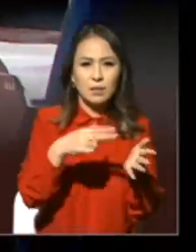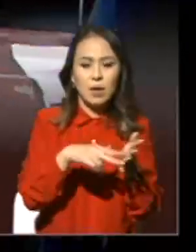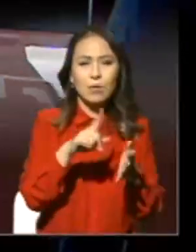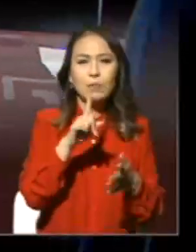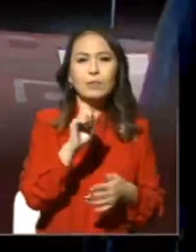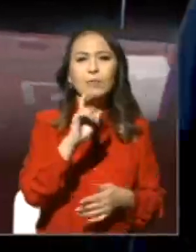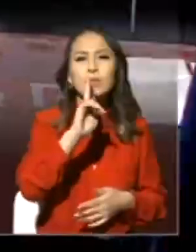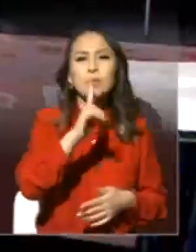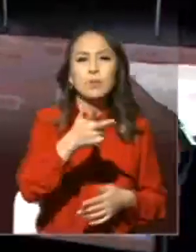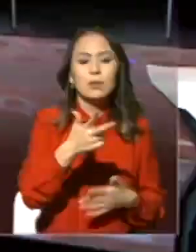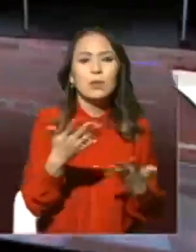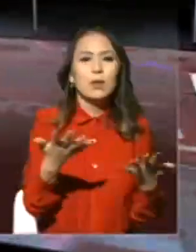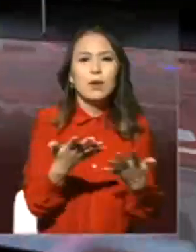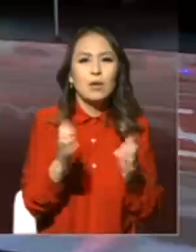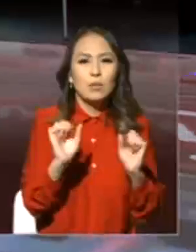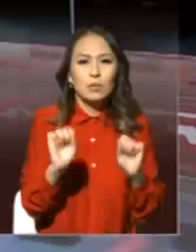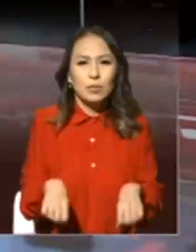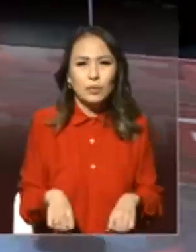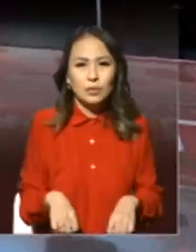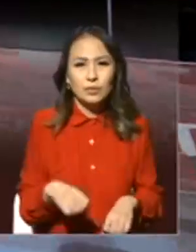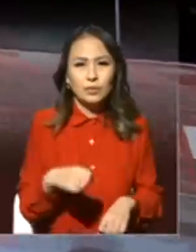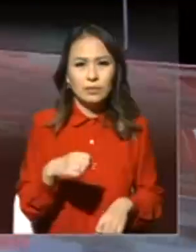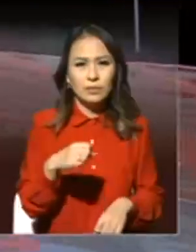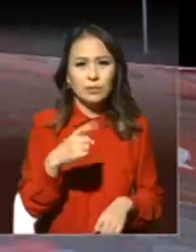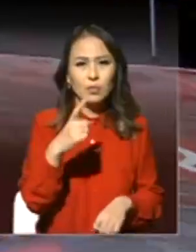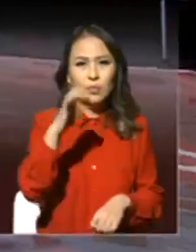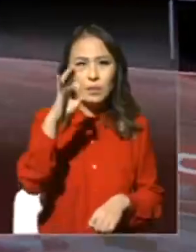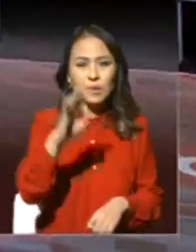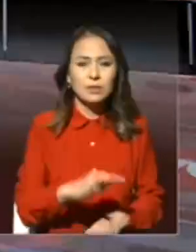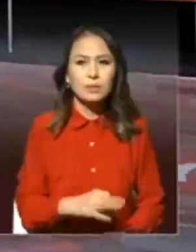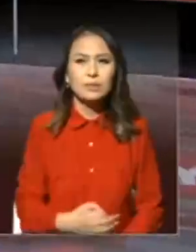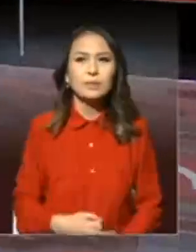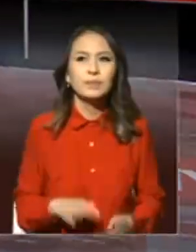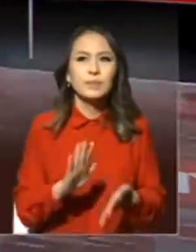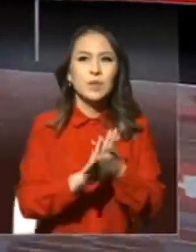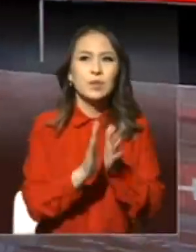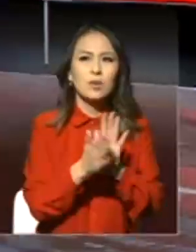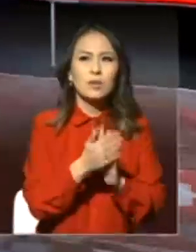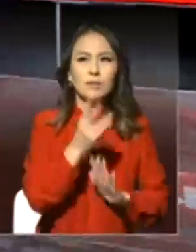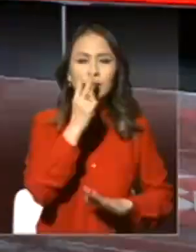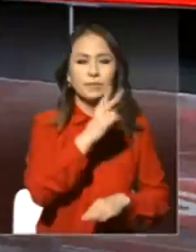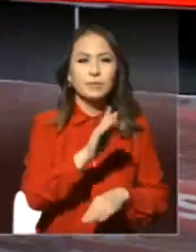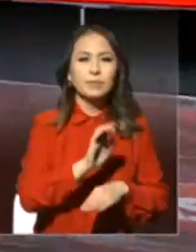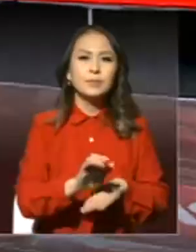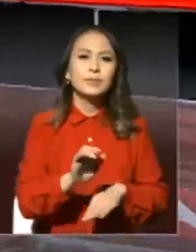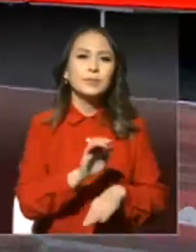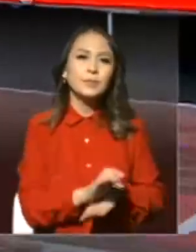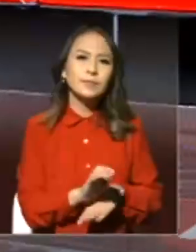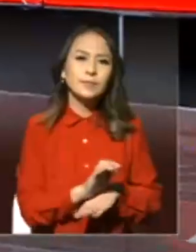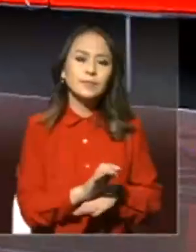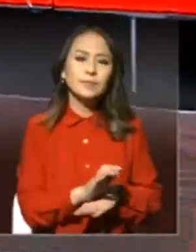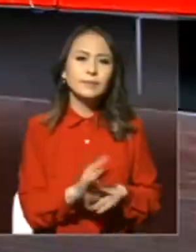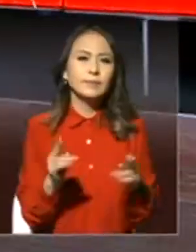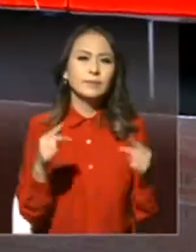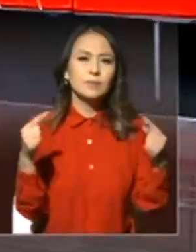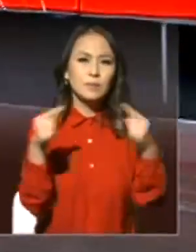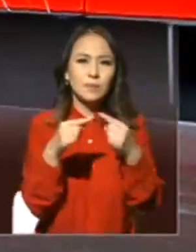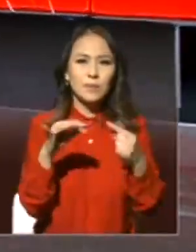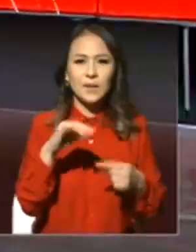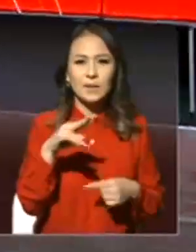Түсіндіріп кетейін. Жалпы мына дұрыс айтасыз, әлемдік алғы шарттарда көрсеткіштер жаңағы көрсеткіш нысаналы